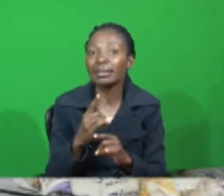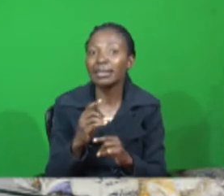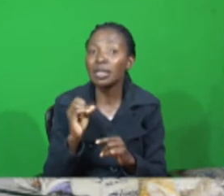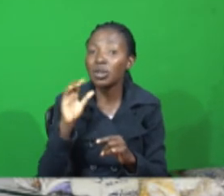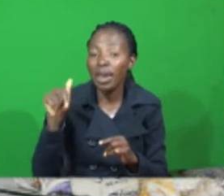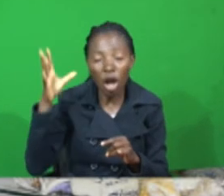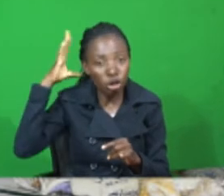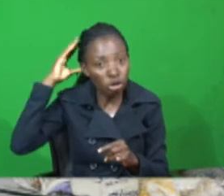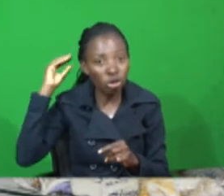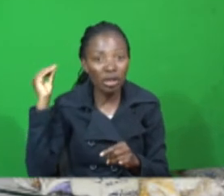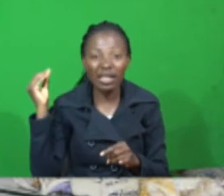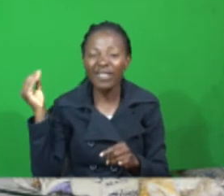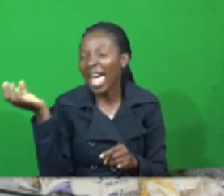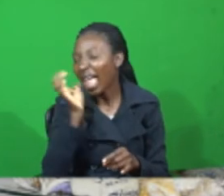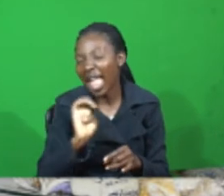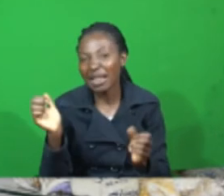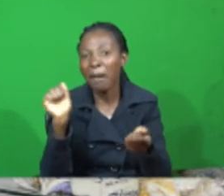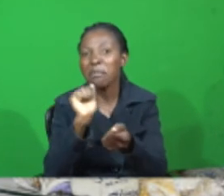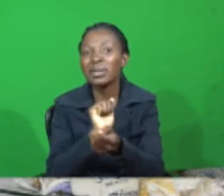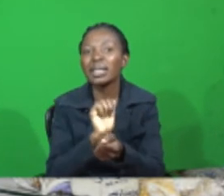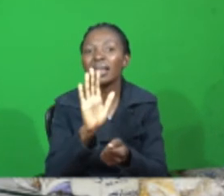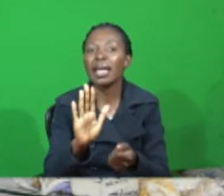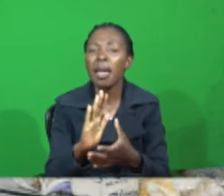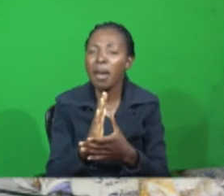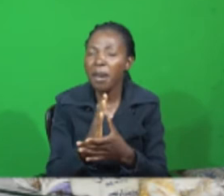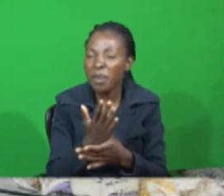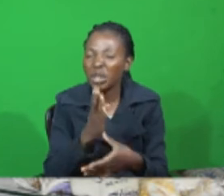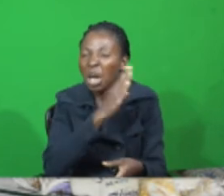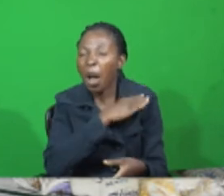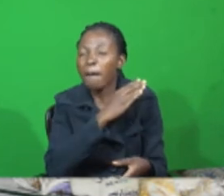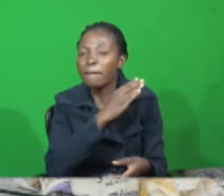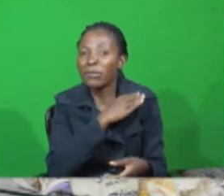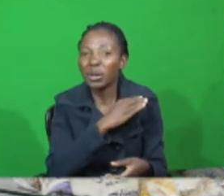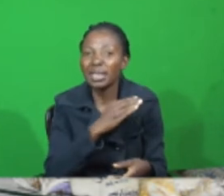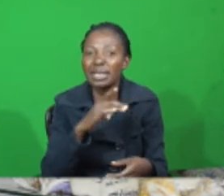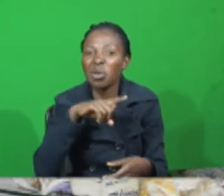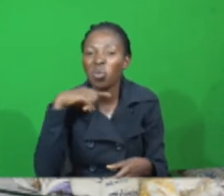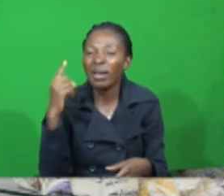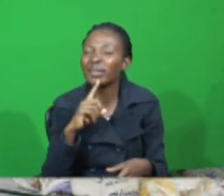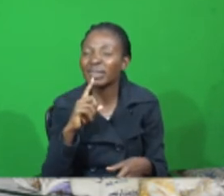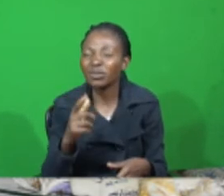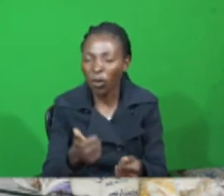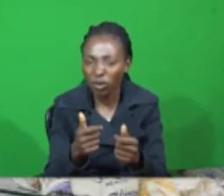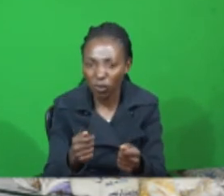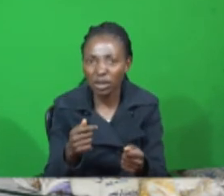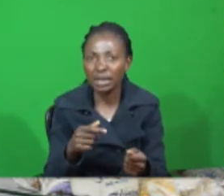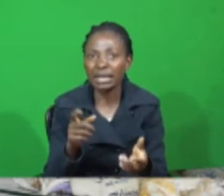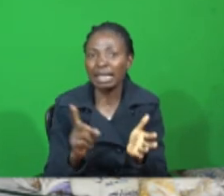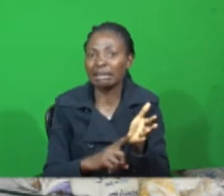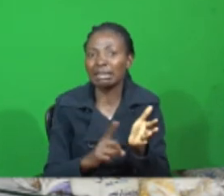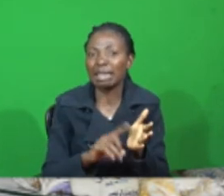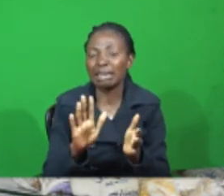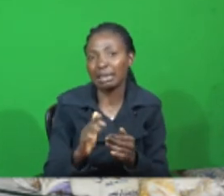uyu akatozopesira mujeri achinzarwa nemukadzi waPotifonzi vataneni achiramba